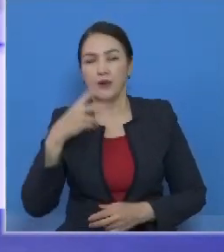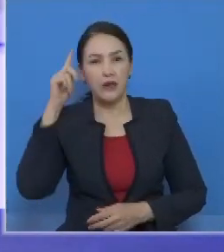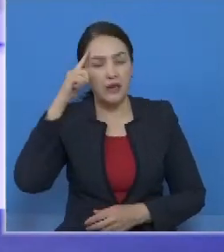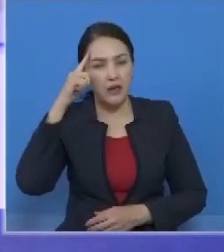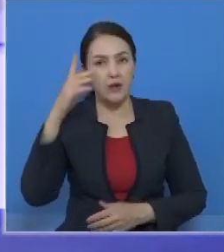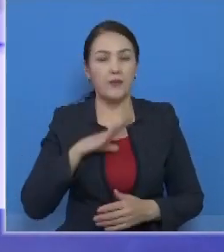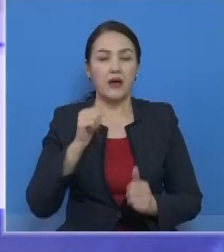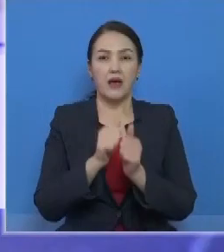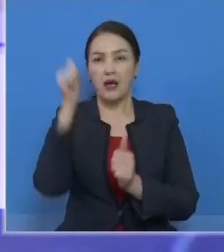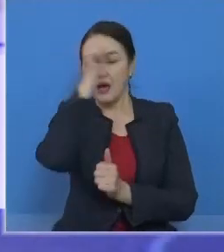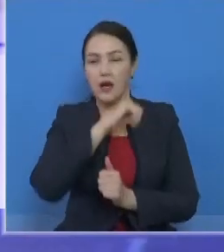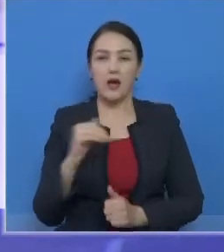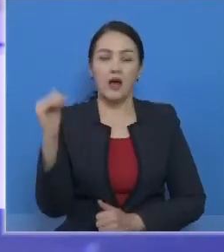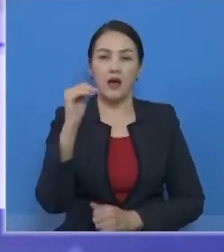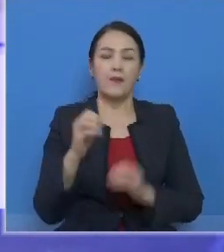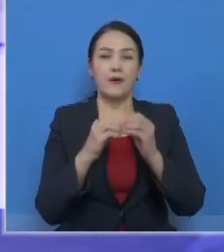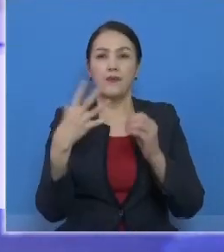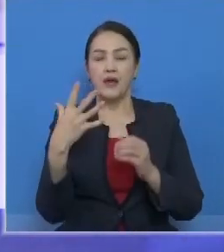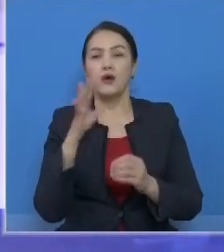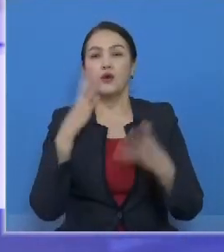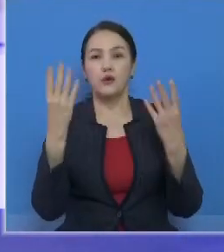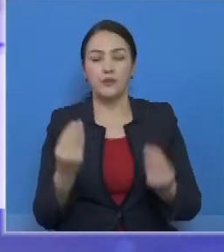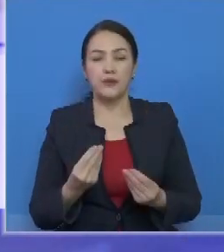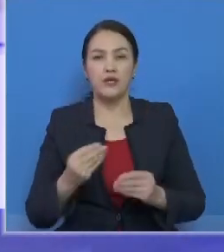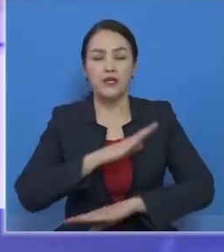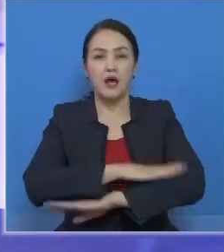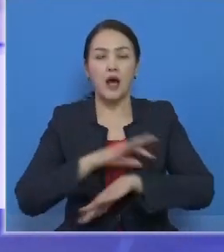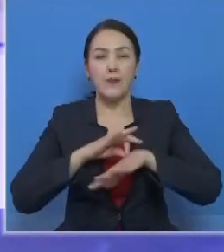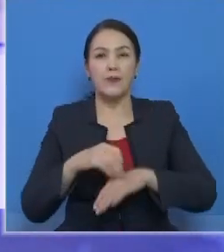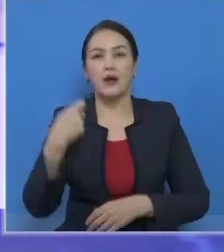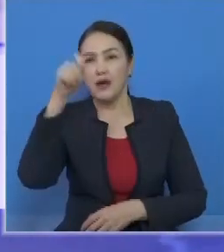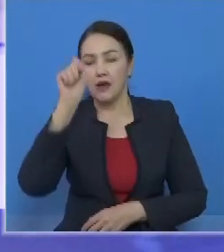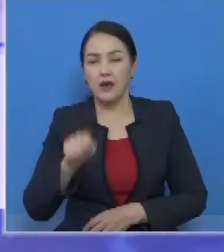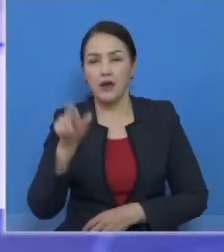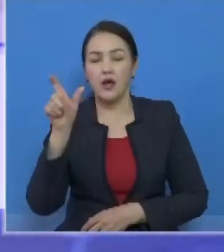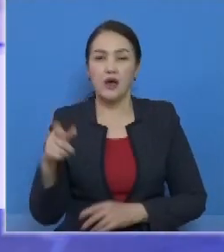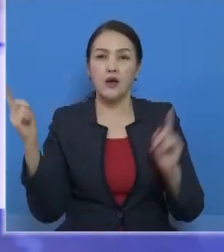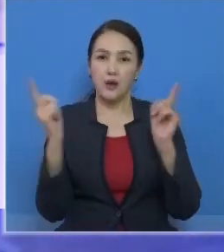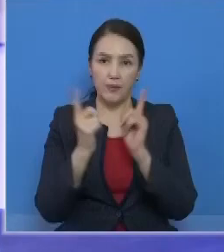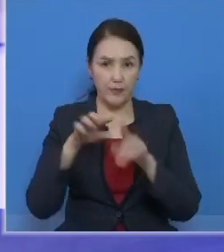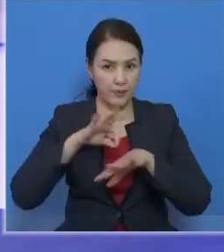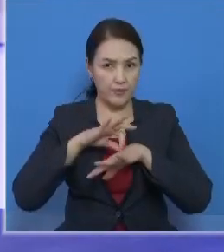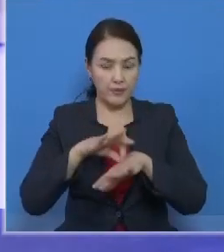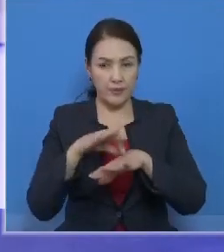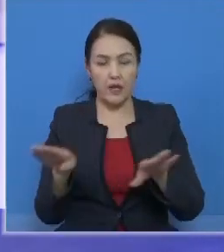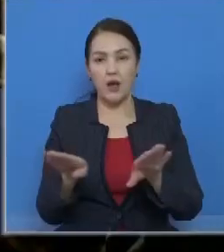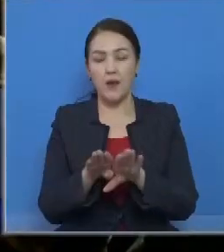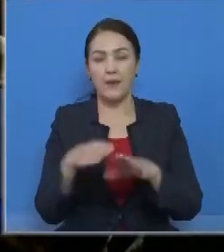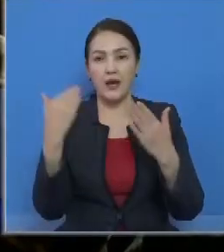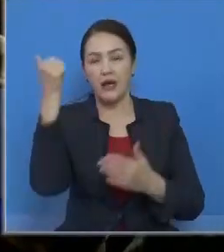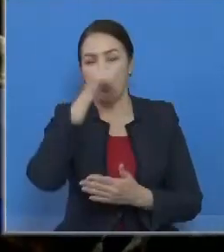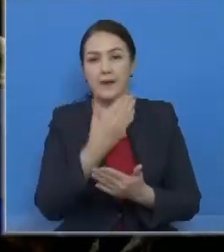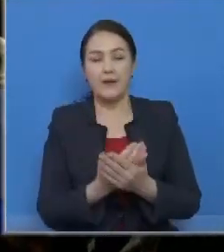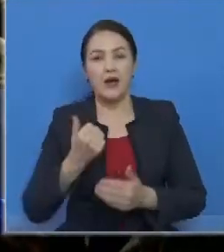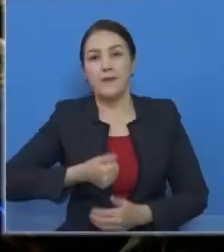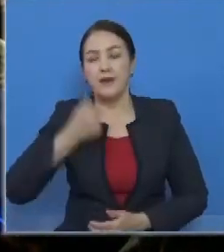есінде. Жыл сайын ақпанның 15-ші күні ерлік сабағы ұйымдастырылып, соғыс ардагерлерімен келелі кездесу ұйымдастырылады. Бұл жолы кеңес